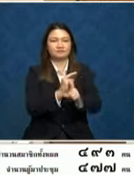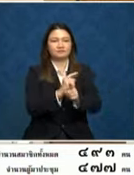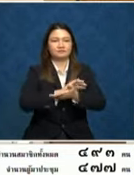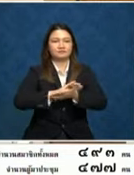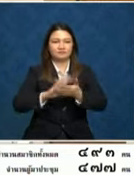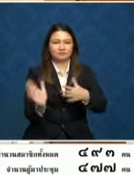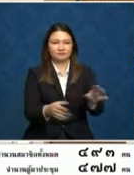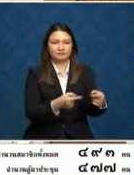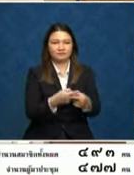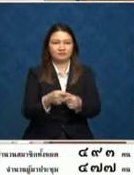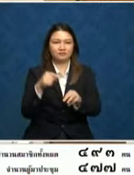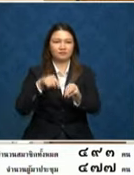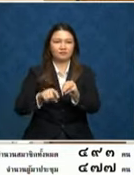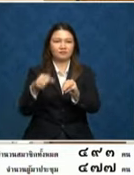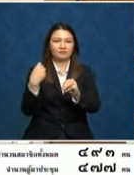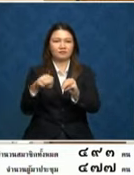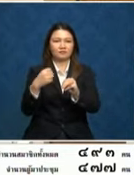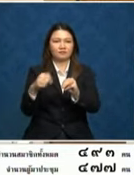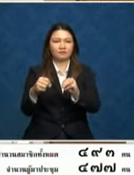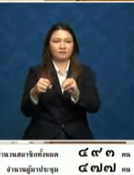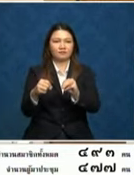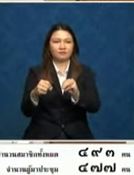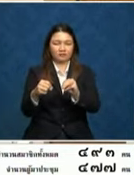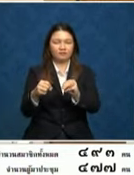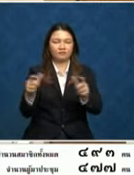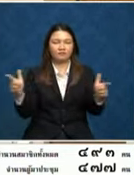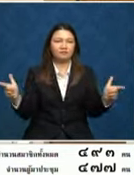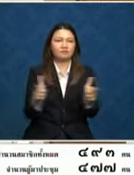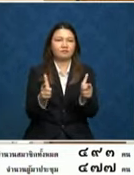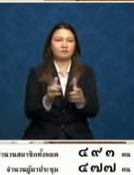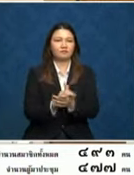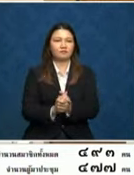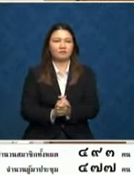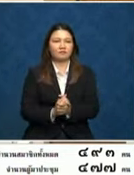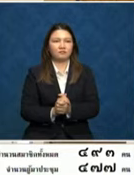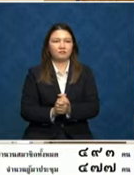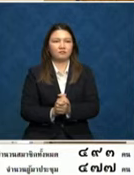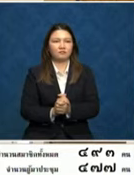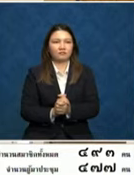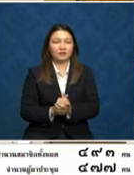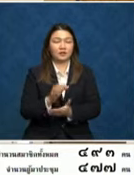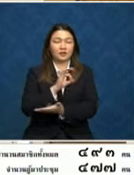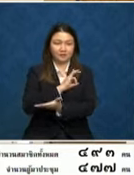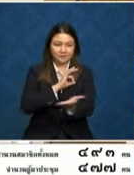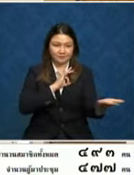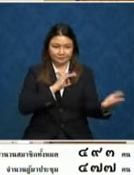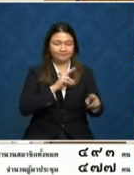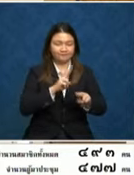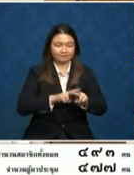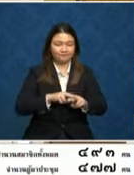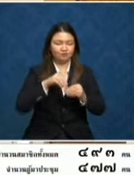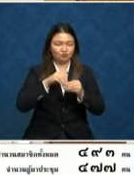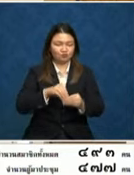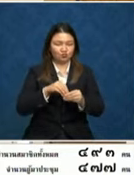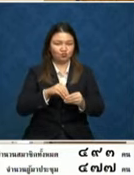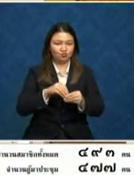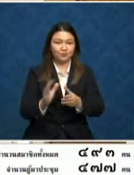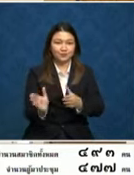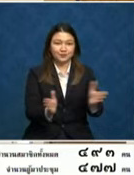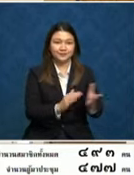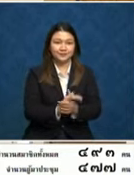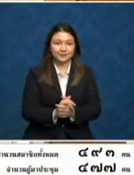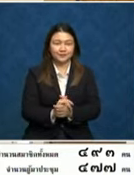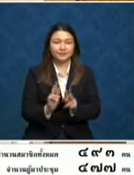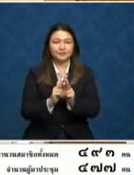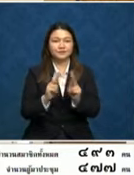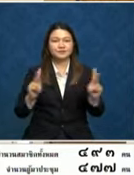ครับมาตรา10นี่น่าจะสั้นครับ มาตรา10 อย่าเพิ่งไปไหนนะครับกลับเชิญครับ มาตรา10กระทรวง